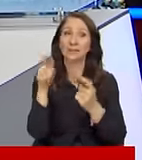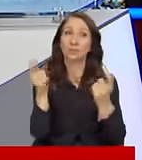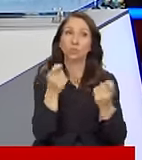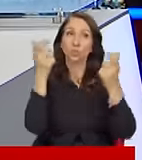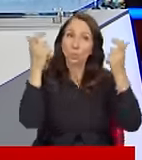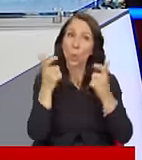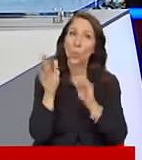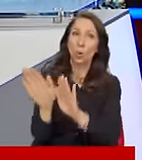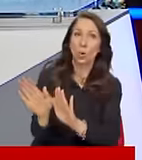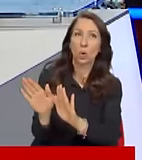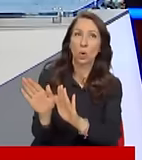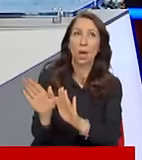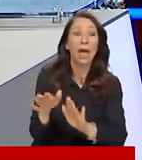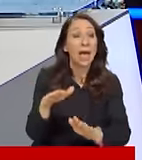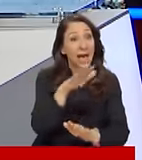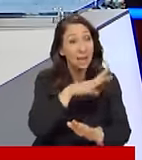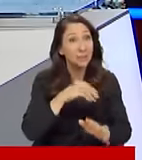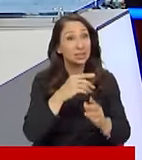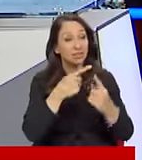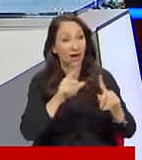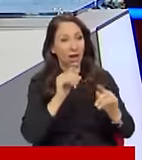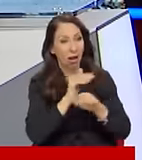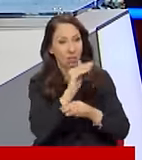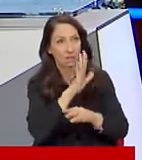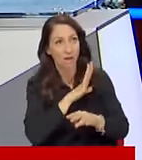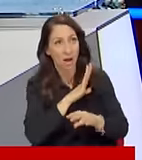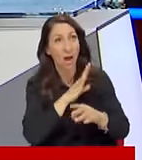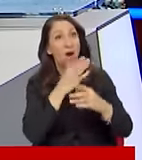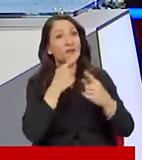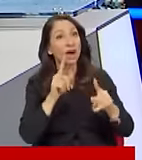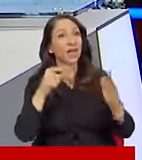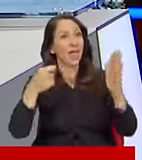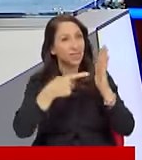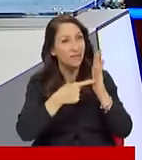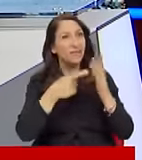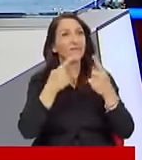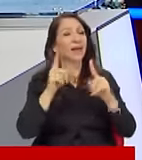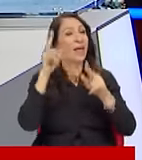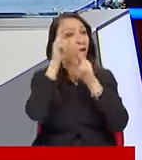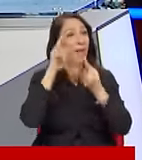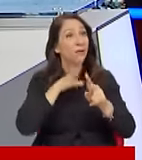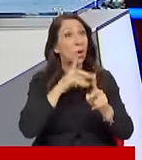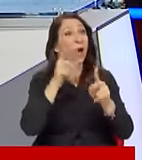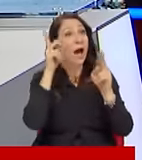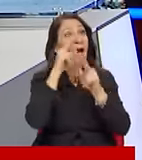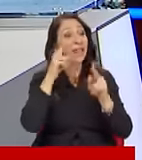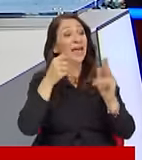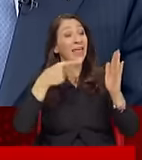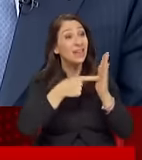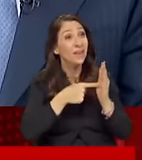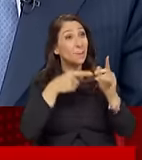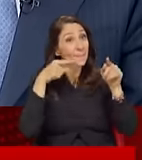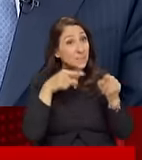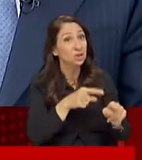andaki sorumluluğu. Hepinizin ayrı hayatı var. Ayrı idealleri, ayrı hayalleri var. O hayallerin, ideallerin